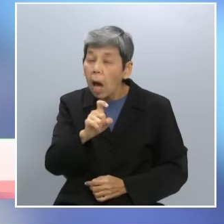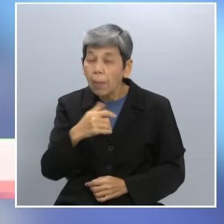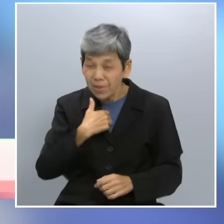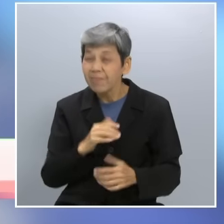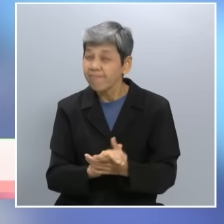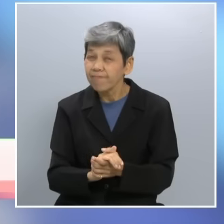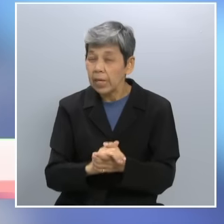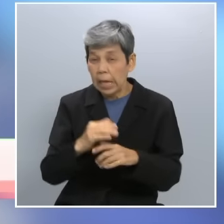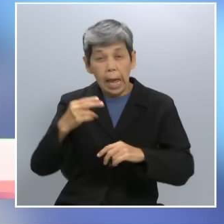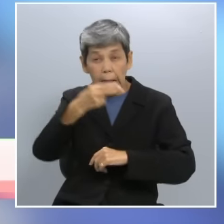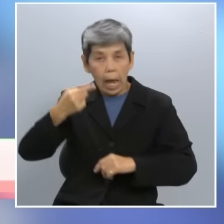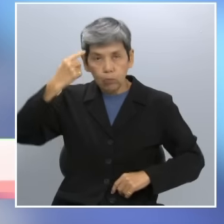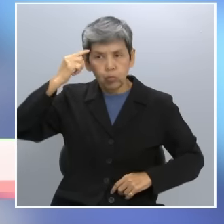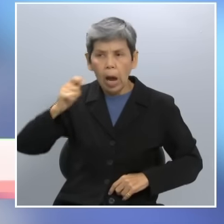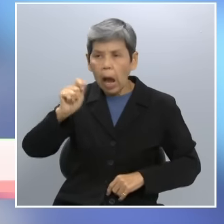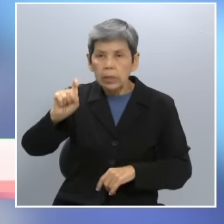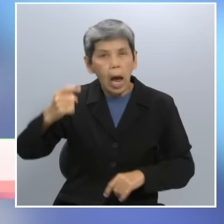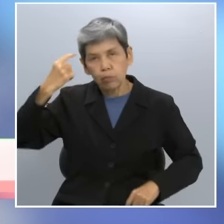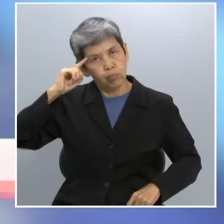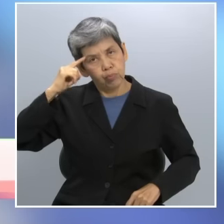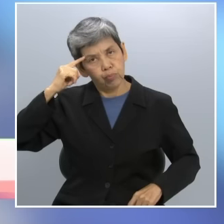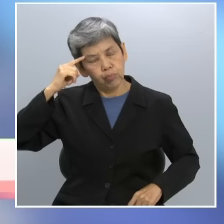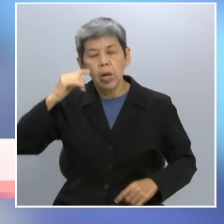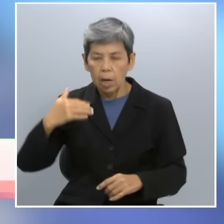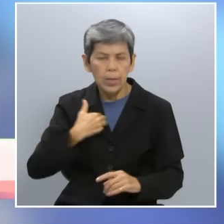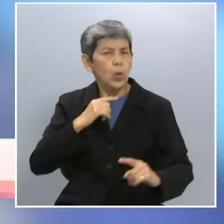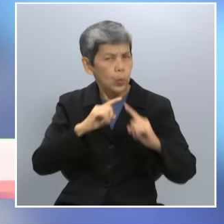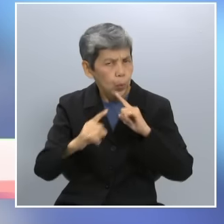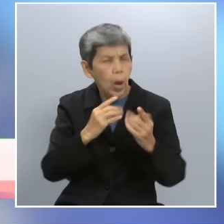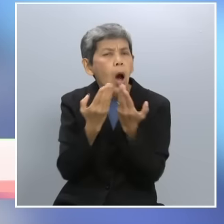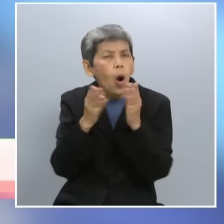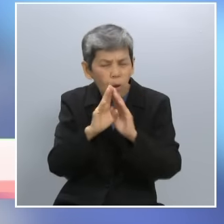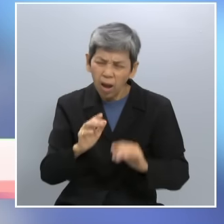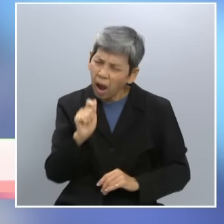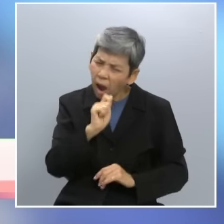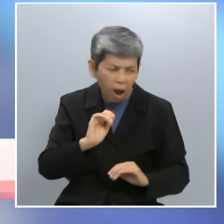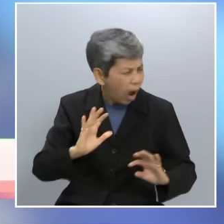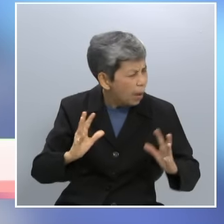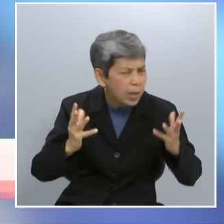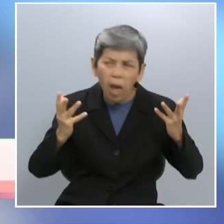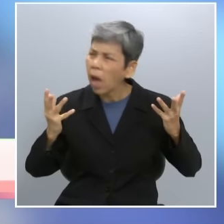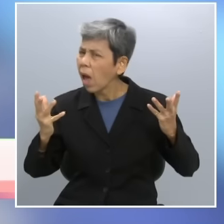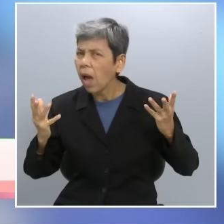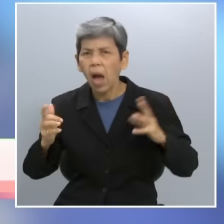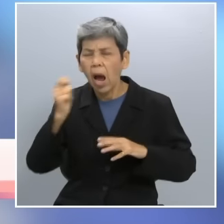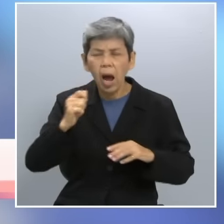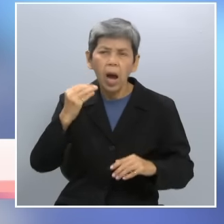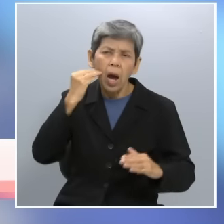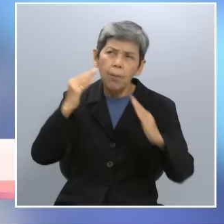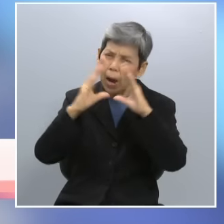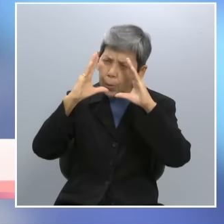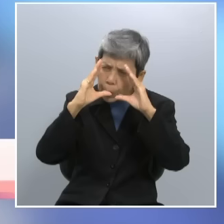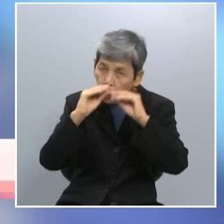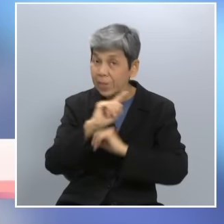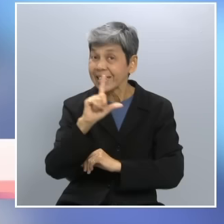คือตอนนั้นหลานก็ไม่รู้ว่าอาเสียชีวิตแต่ว่ามีการคุยกันในทอบตัวแค่ว่าอาหายไปไหนเพราะว่าอาหายออกจากบ้านไปตอนค่ำ